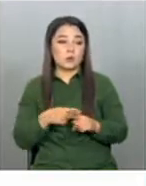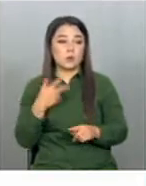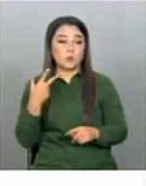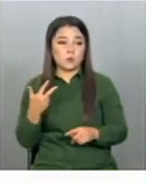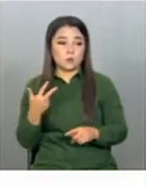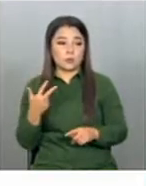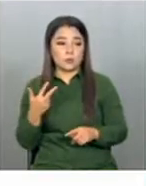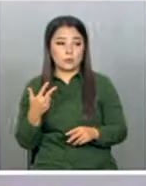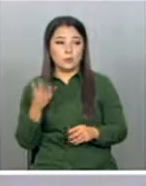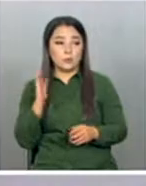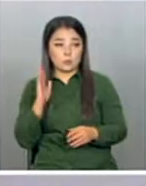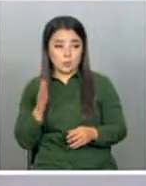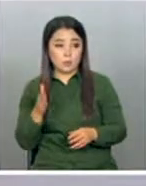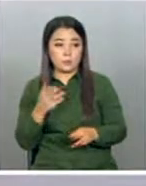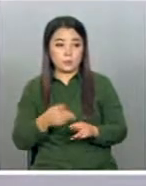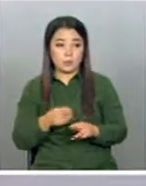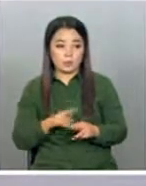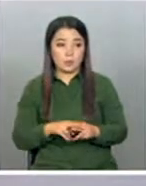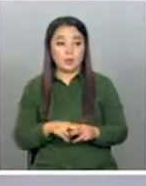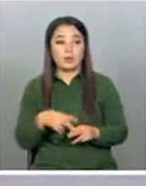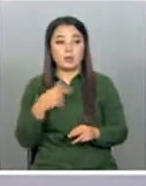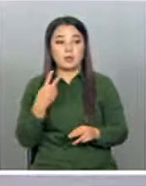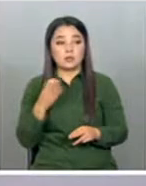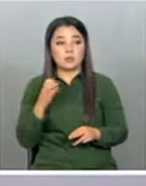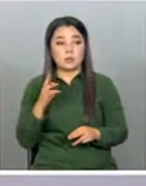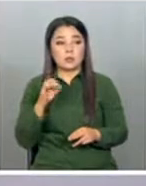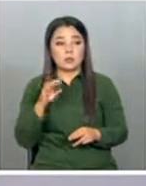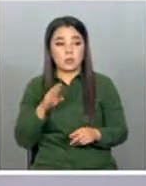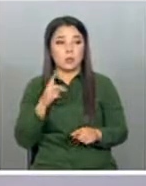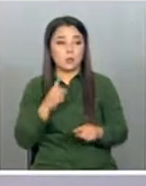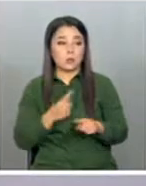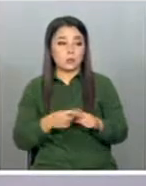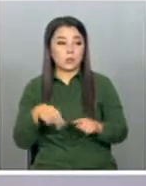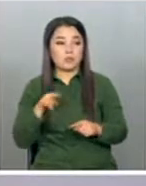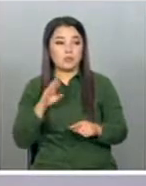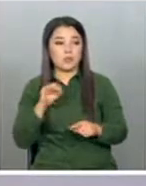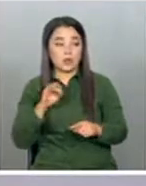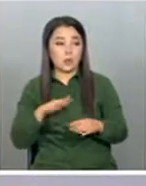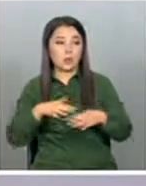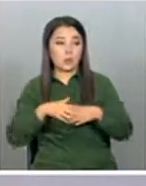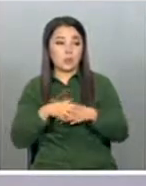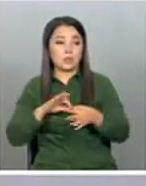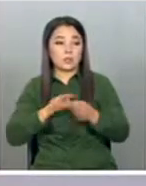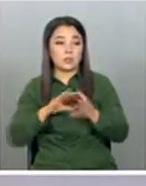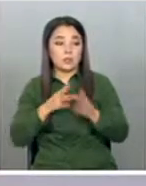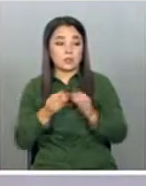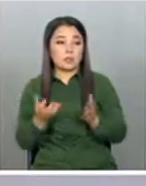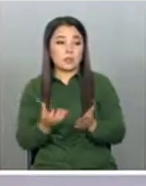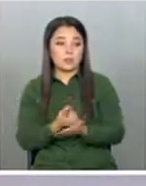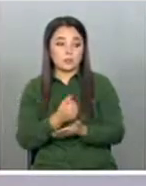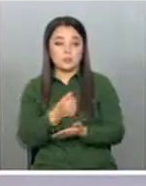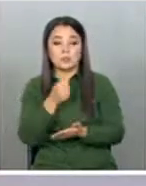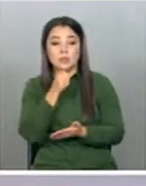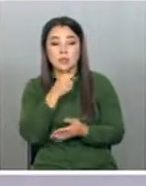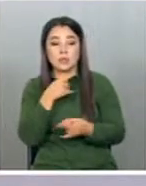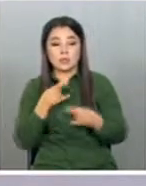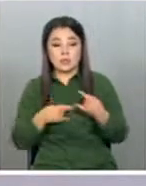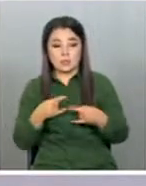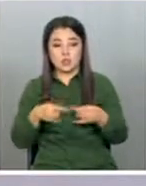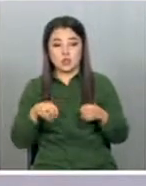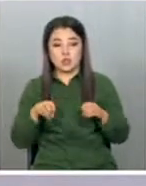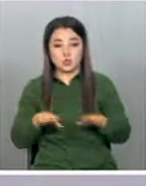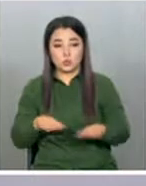қосылған 3 болса, онда c квадрат қосу d квадрат өрнегінің мәнін табыңыздар.